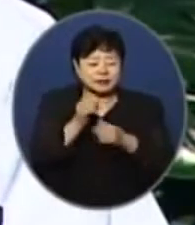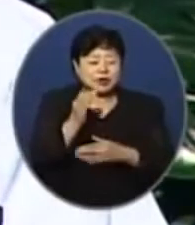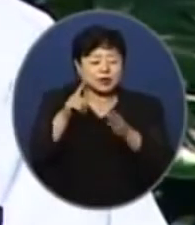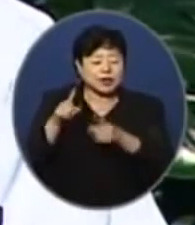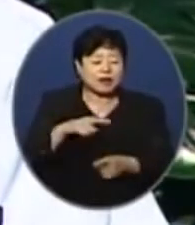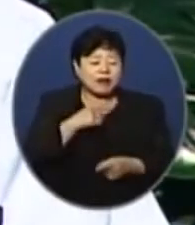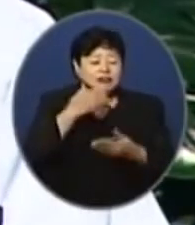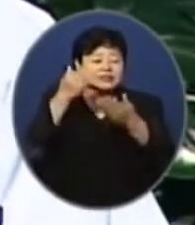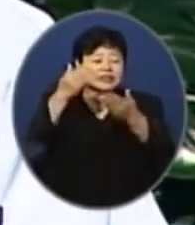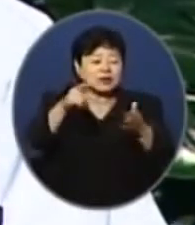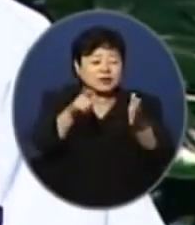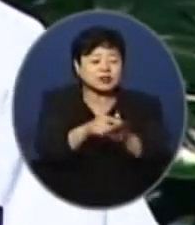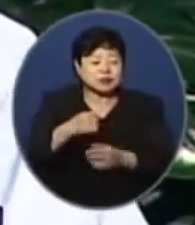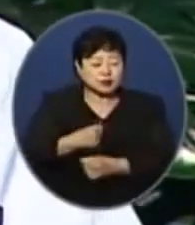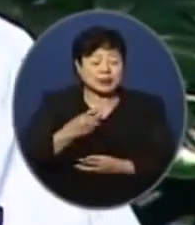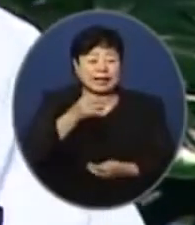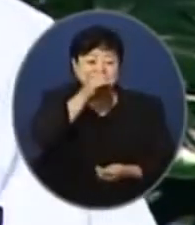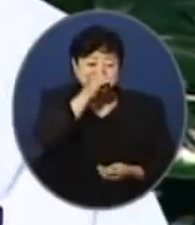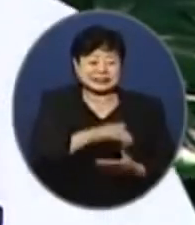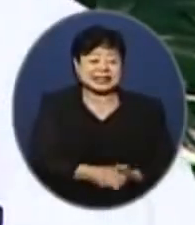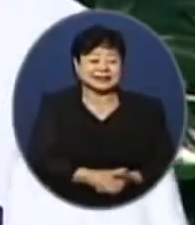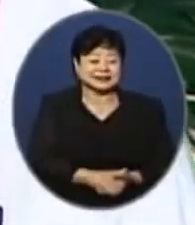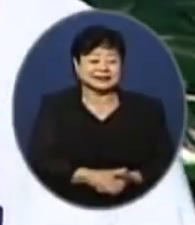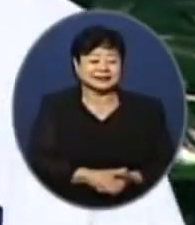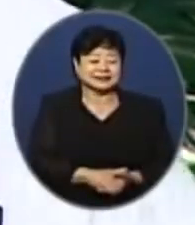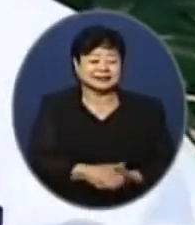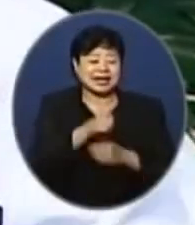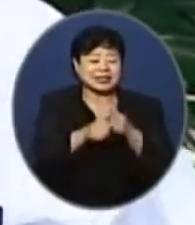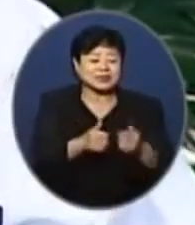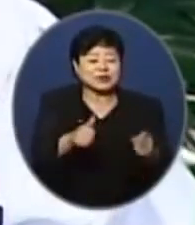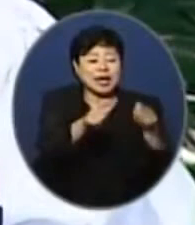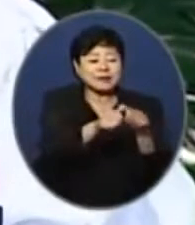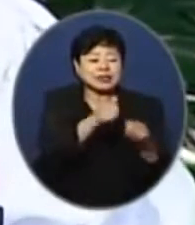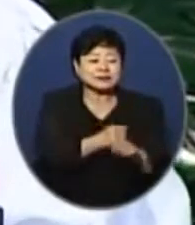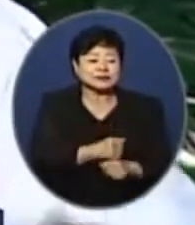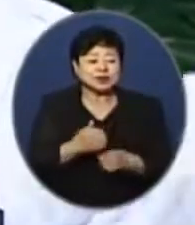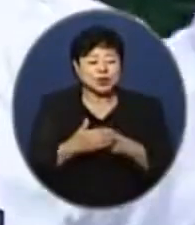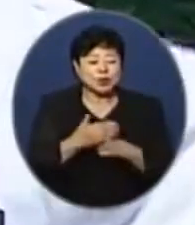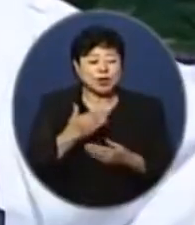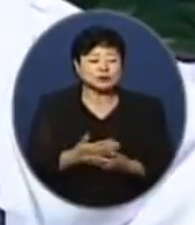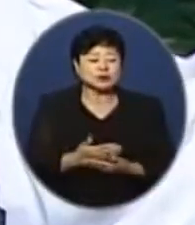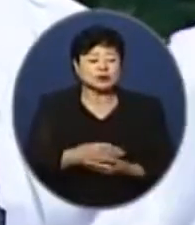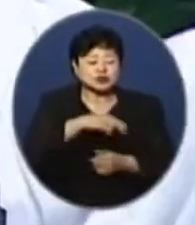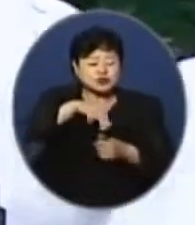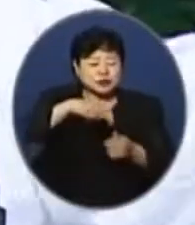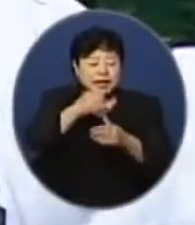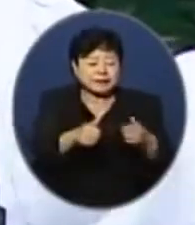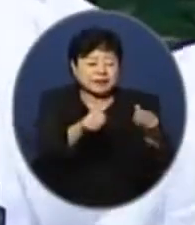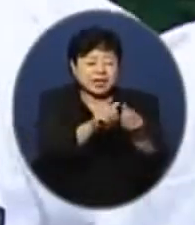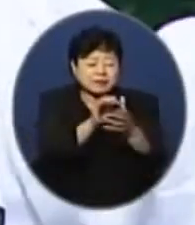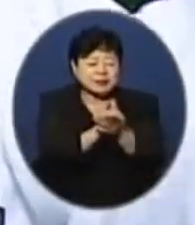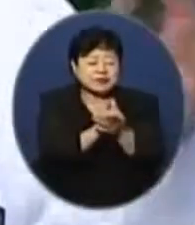영광에서 헌신하고자 할 믿음의 용사들이 많이 있습니다. 하나님이 우리와 함께 하시고 우리를 도와주시고 우리 주변에 함께